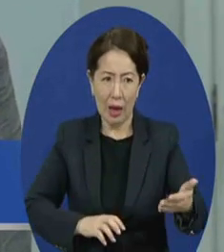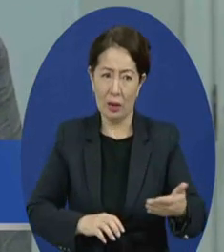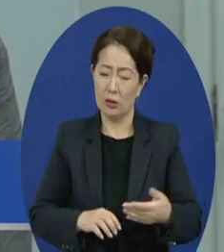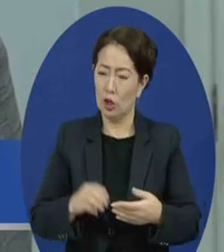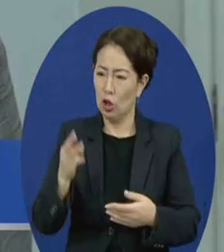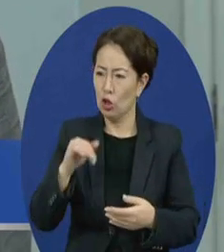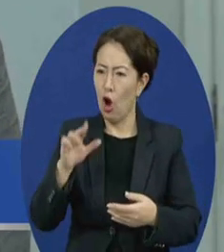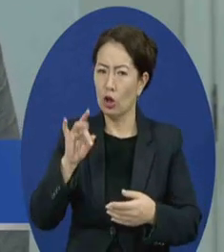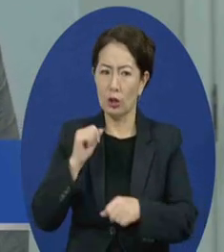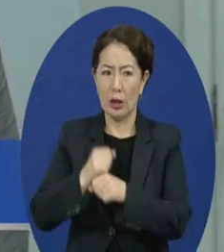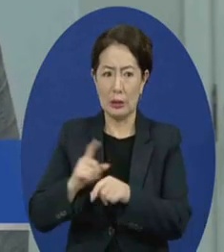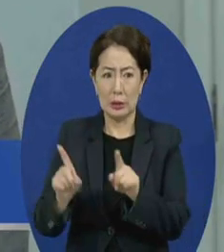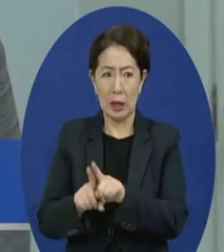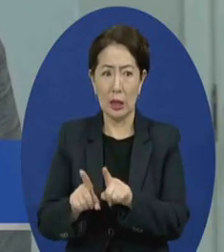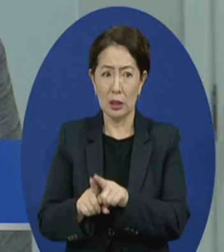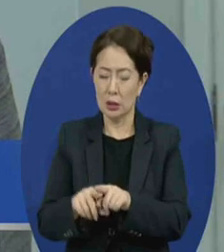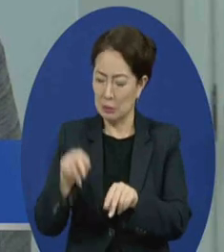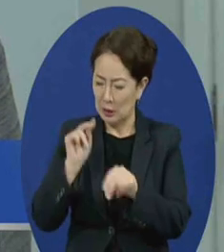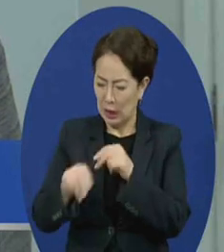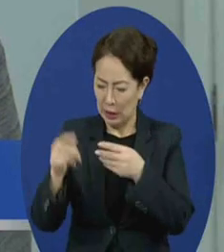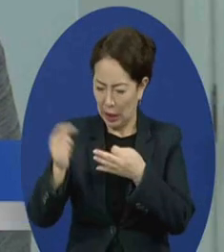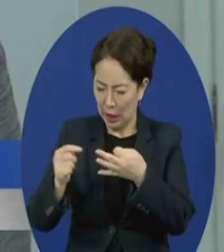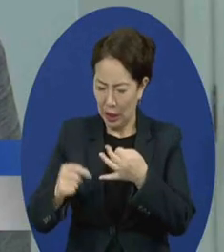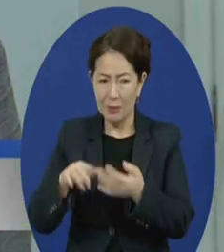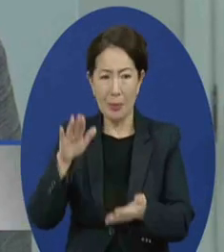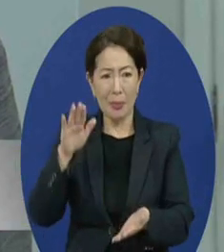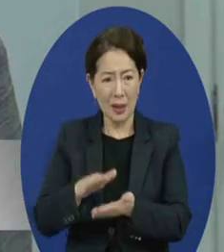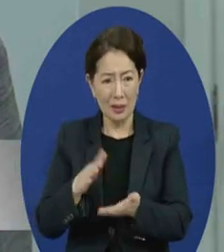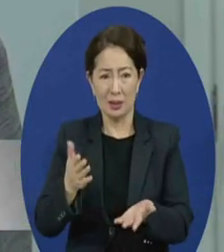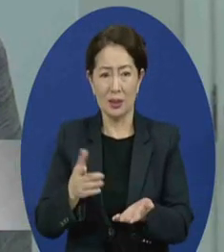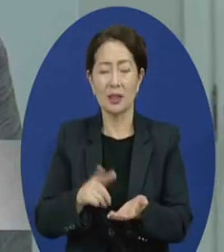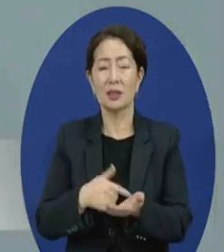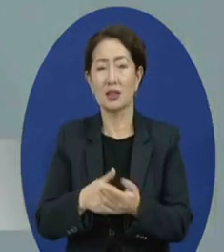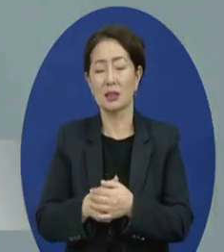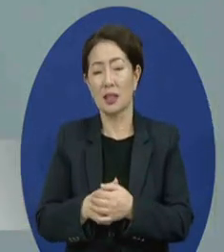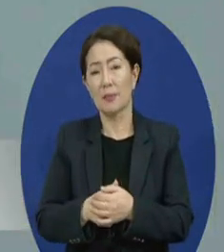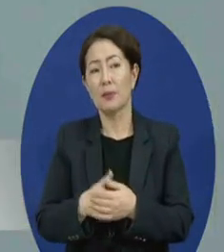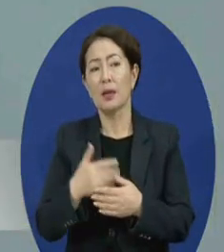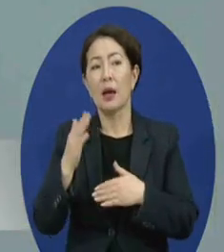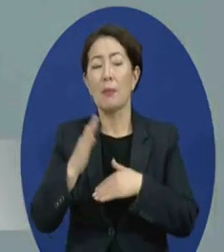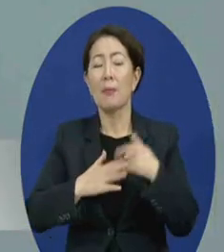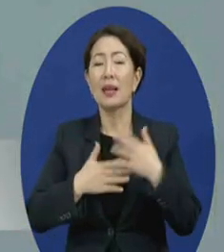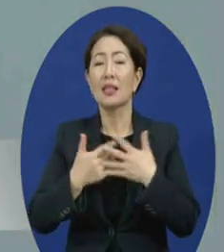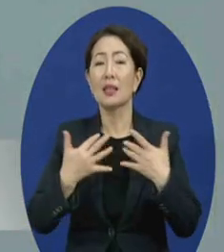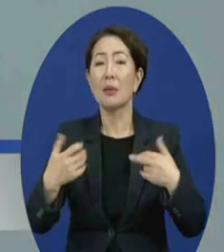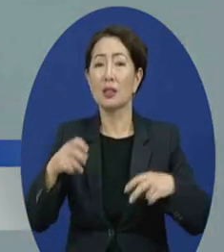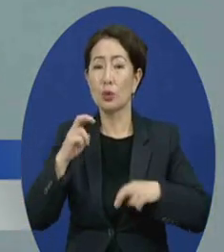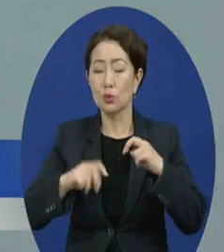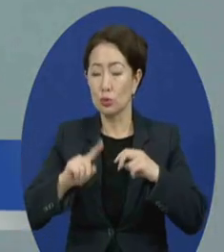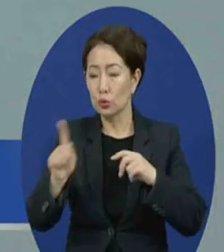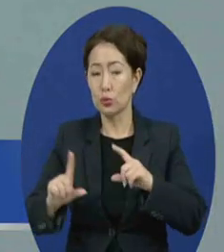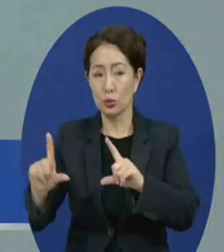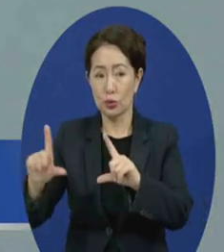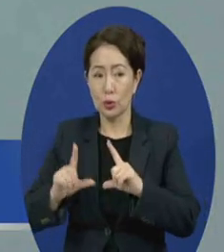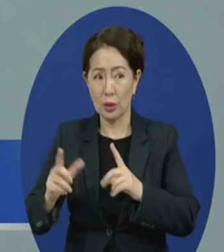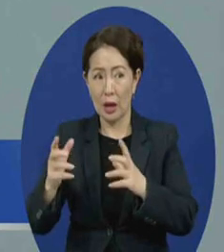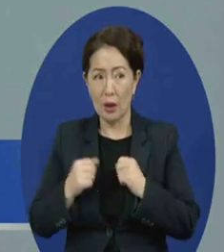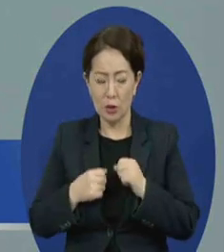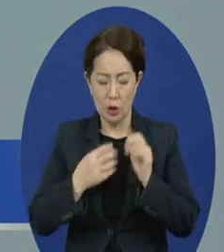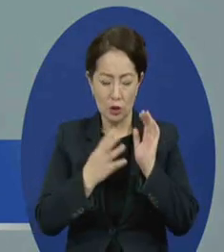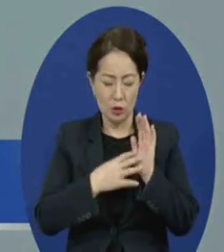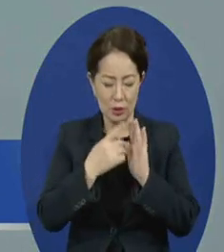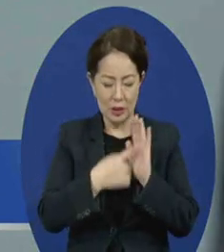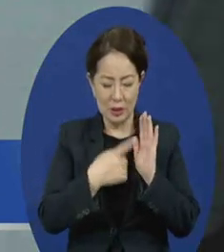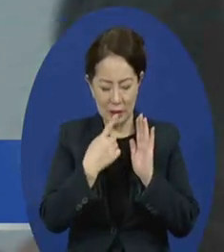юм бүрдүүлдэг штэ. Тэгээ тэр шалгуураа бас багасгах хэрэгтэй. Ер нь бол барилгын материал үйлдвэрлэлийн тусгай зөвшөөрөл 7-9